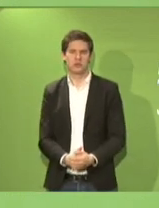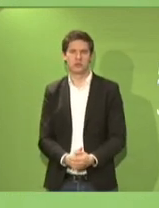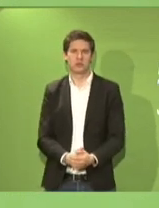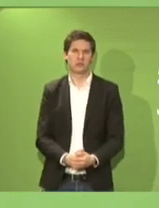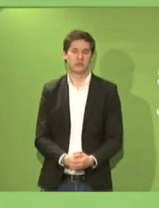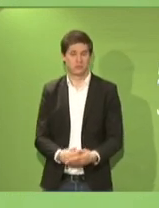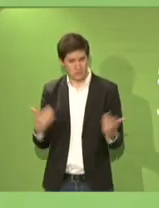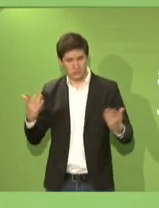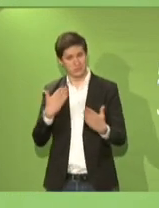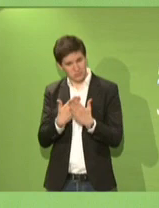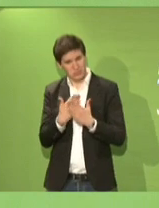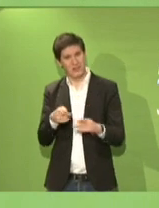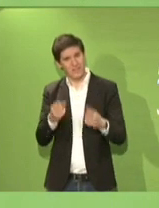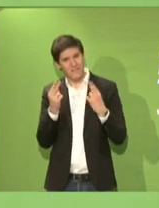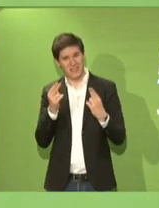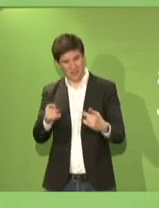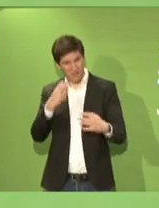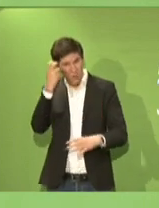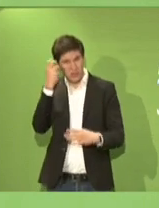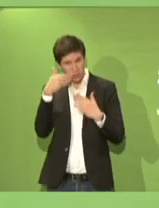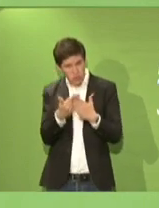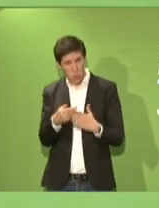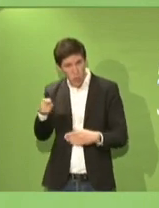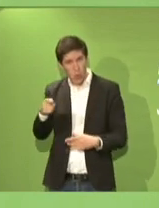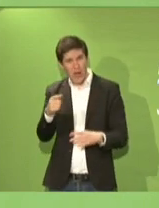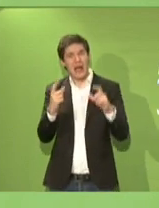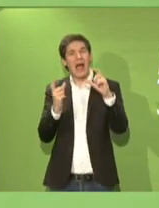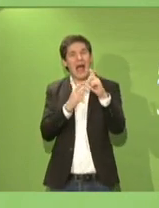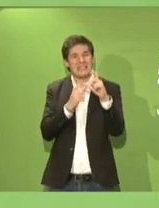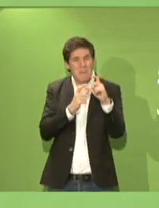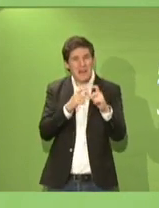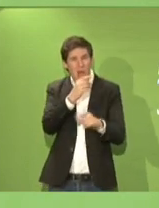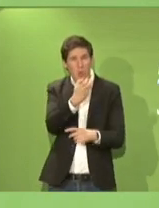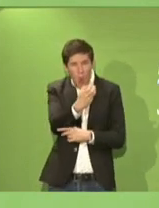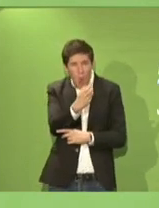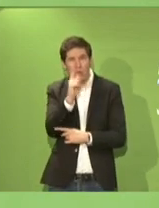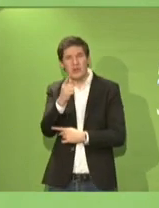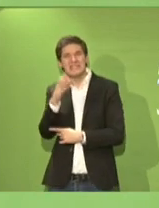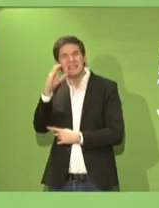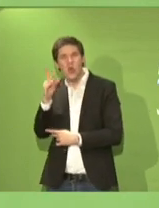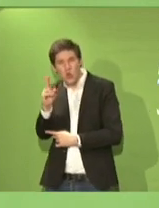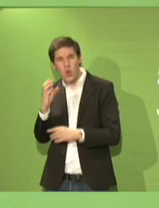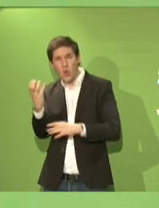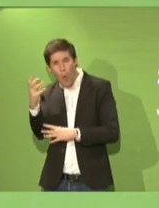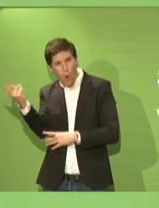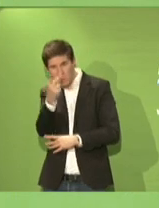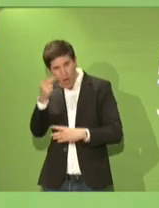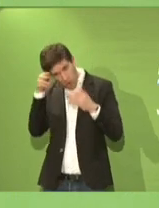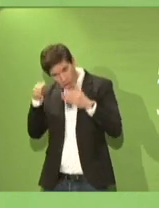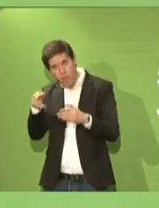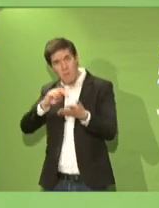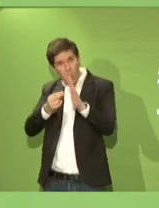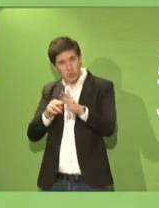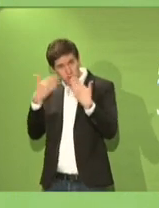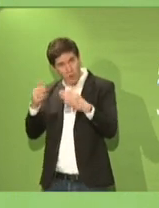Genau das wird aus der Energiewende, wenn Kohle-SPD und die Kohle-CDU gemeinsam Politik machen. Und überhaupt, liebe